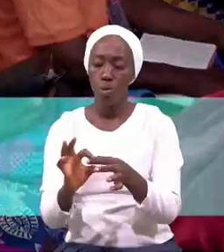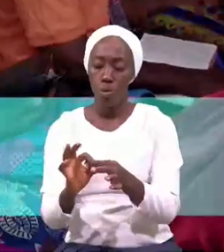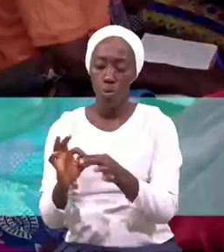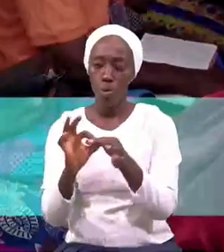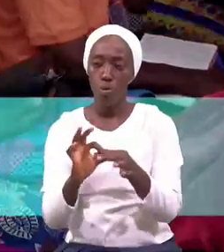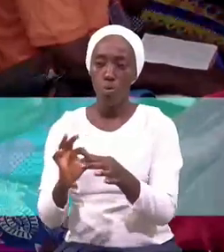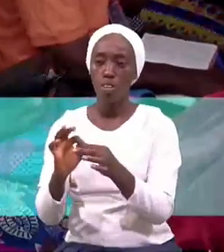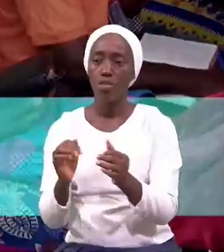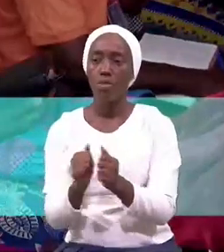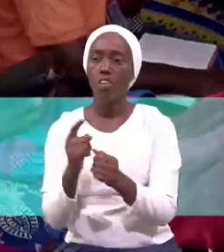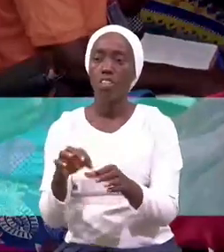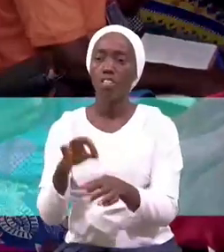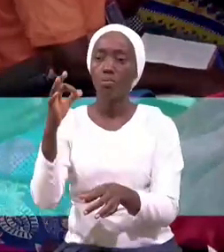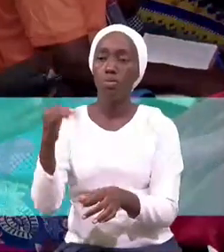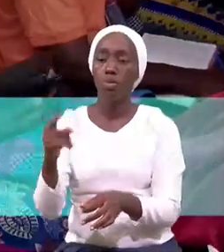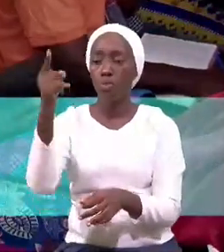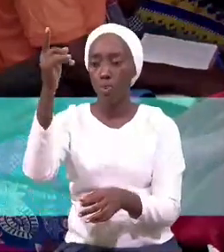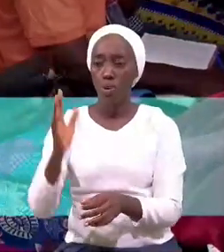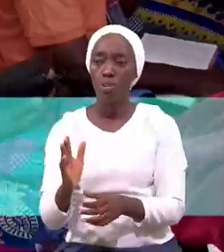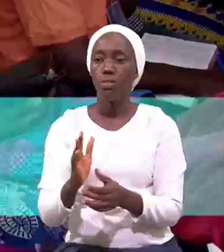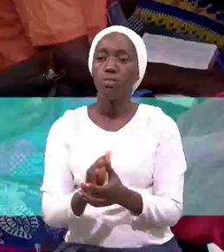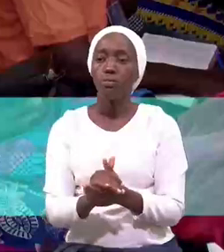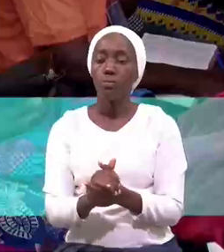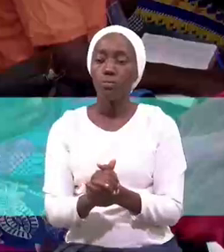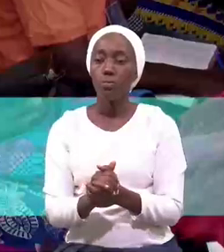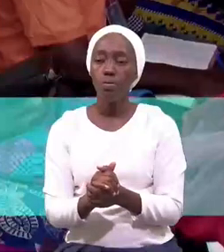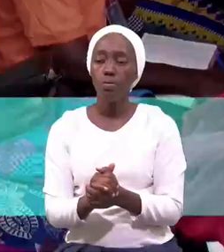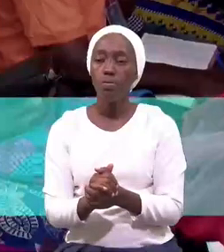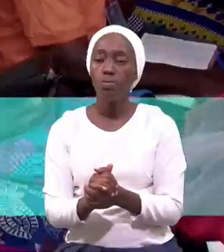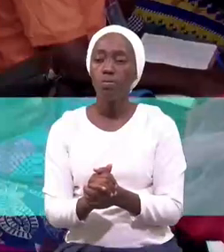Tu dois coopérer avec l'Esprit de Dieu.